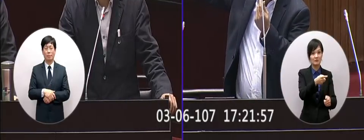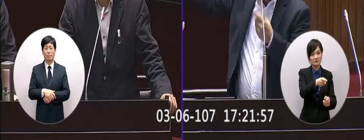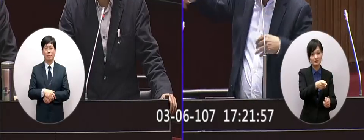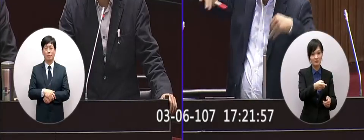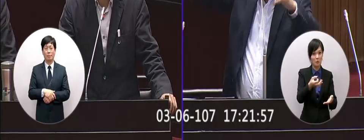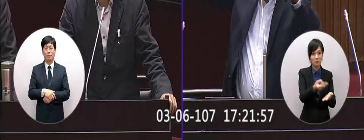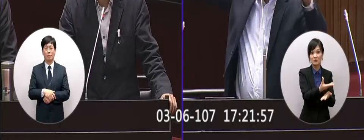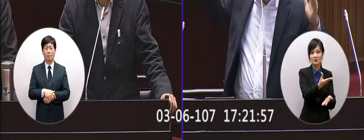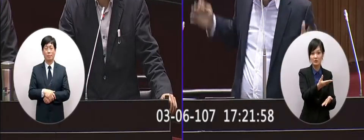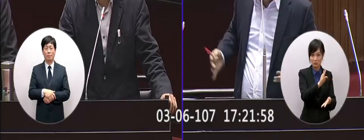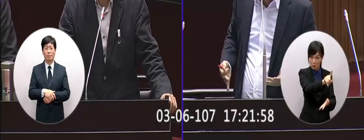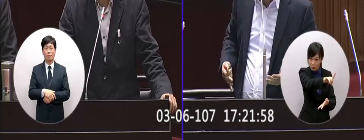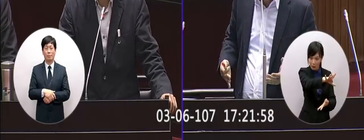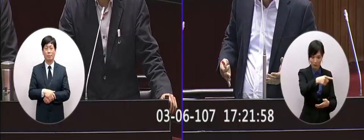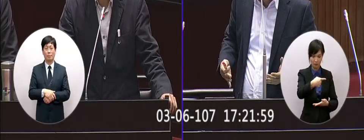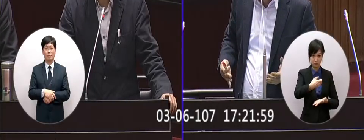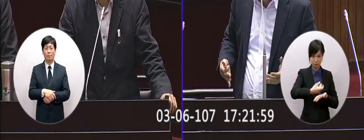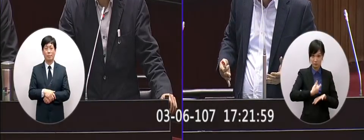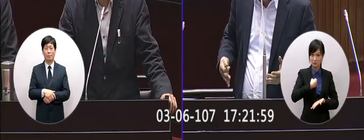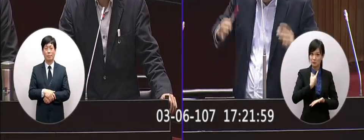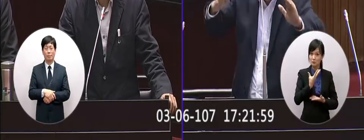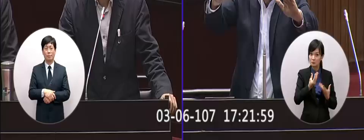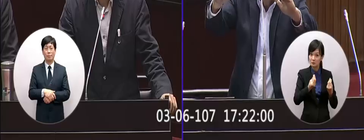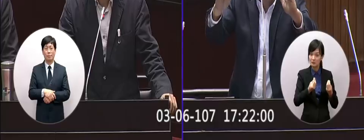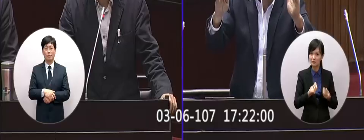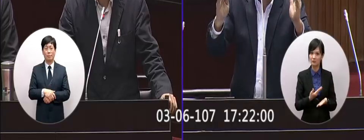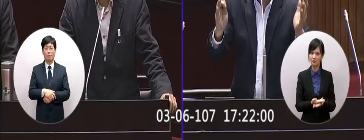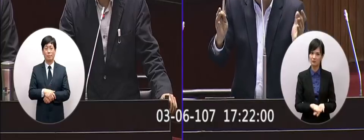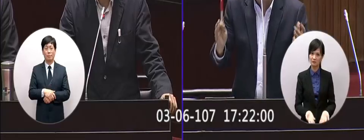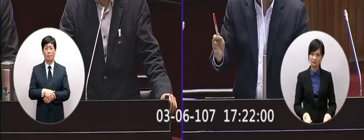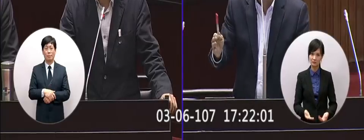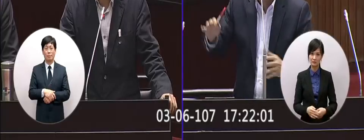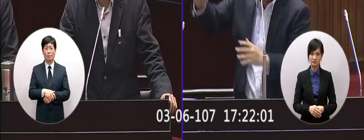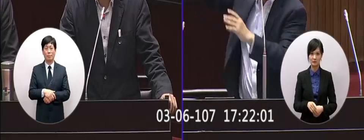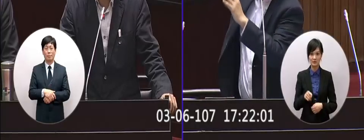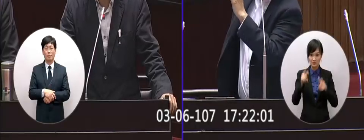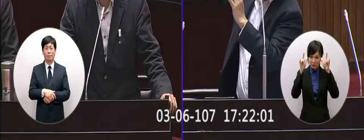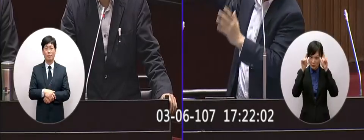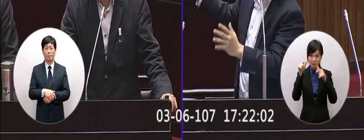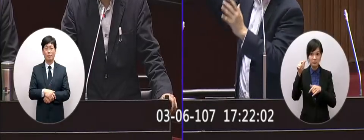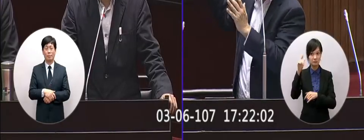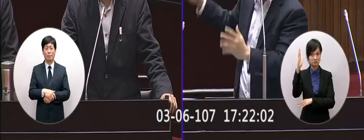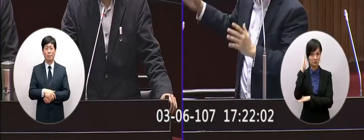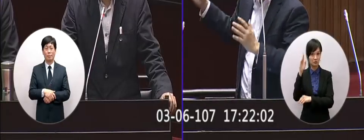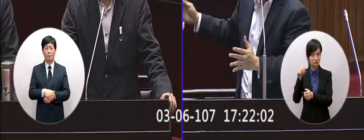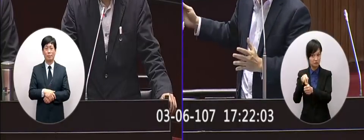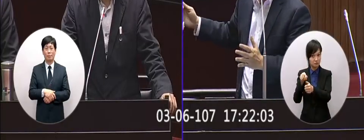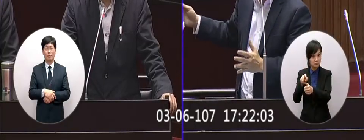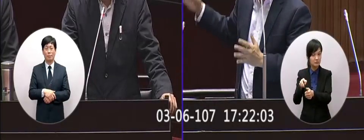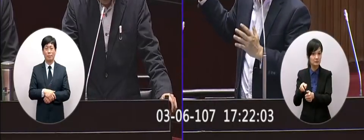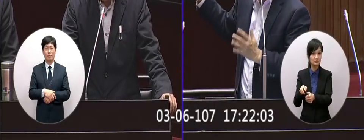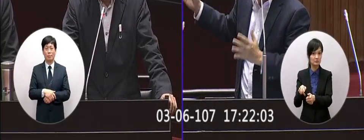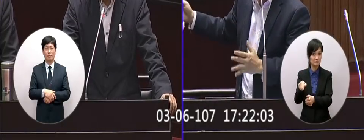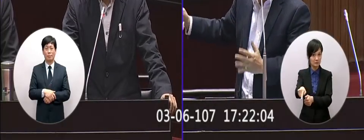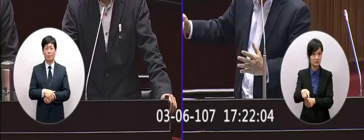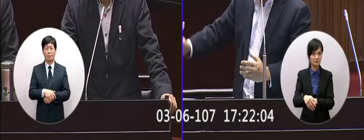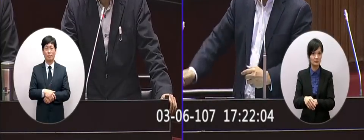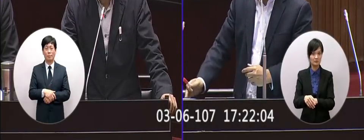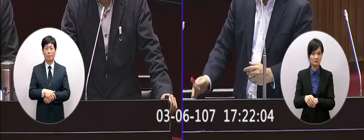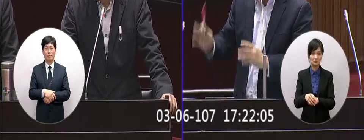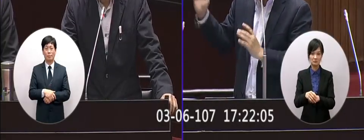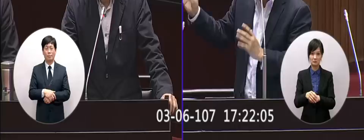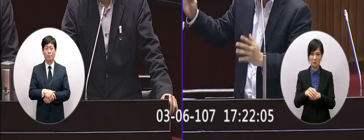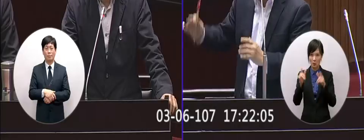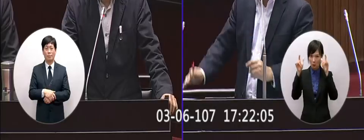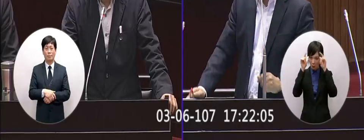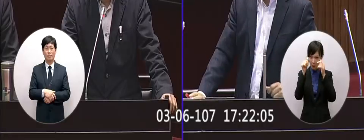呢，迄咱政府饲的呢。哦，部长，我的重点在这里，这个是我们政府富裕的这几千只，是我